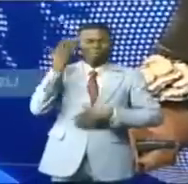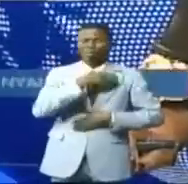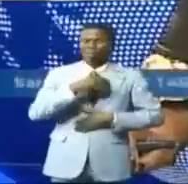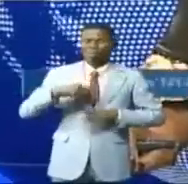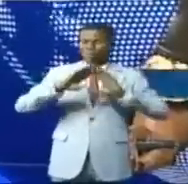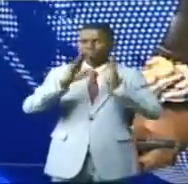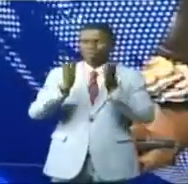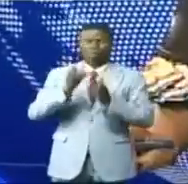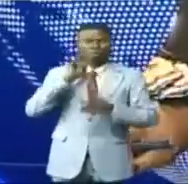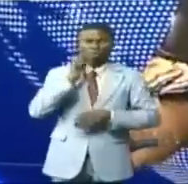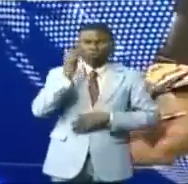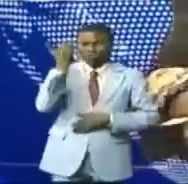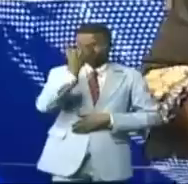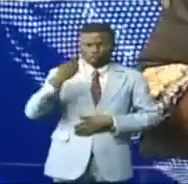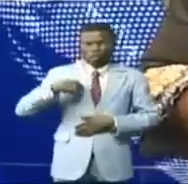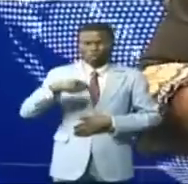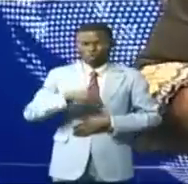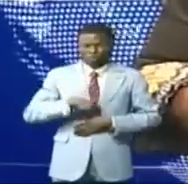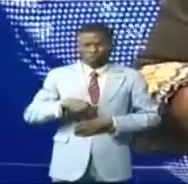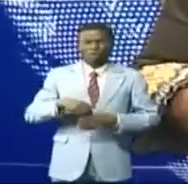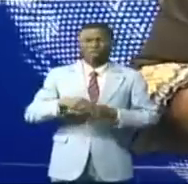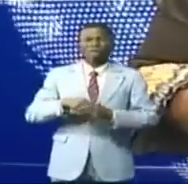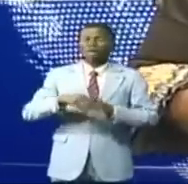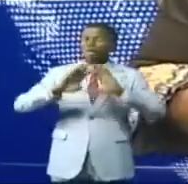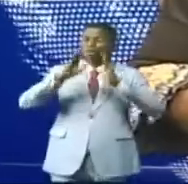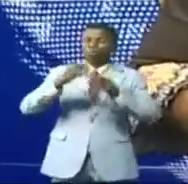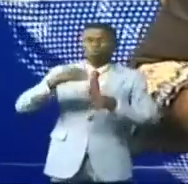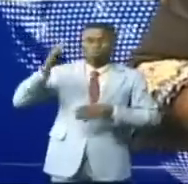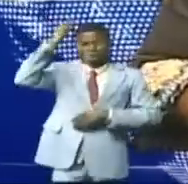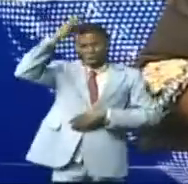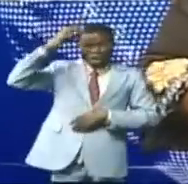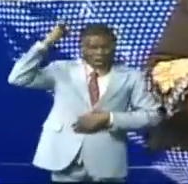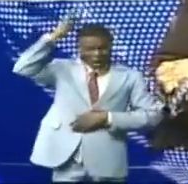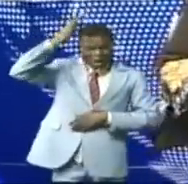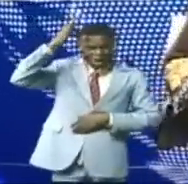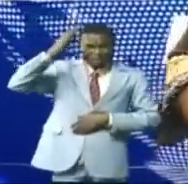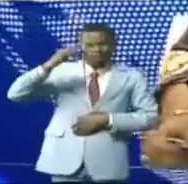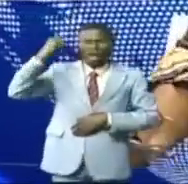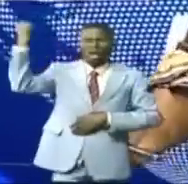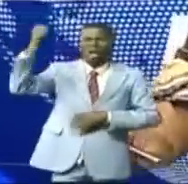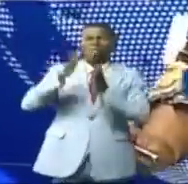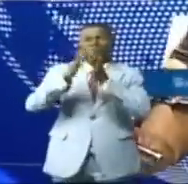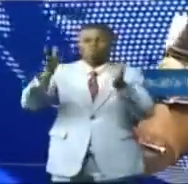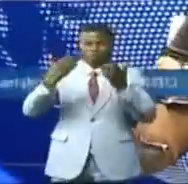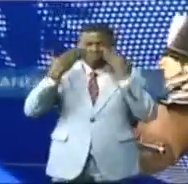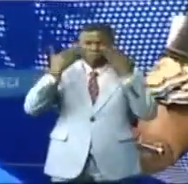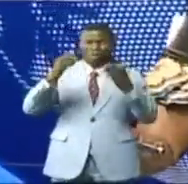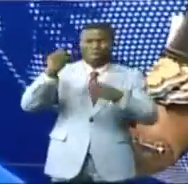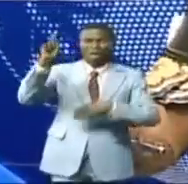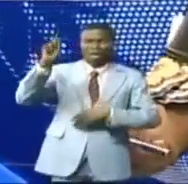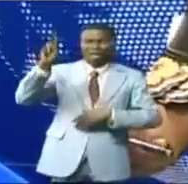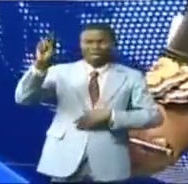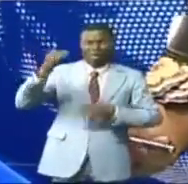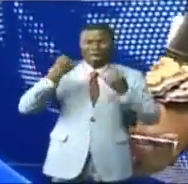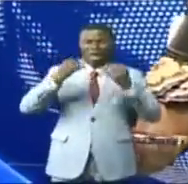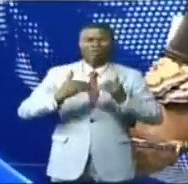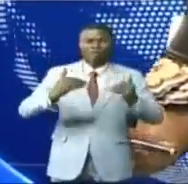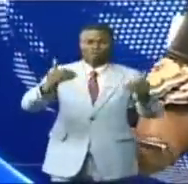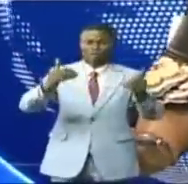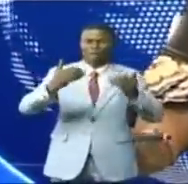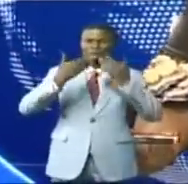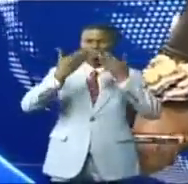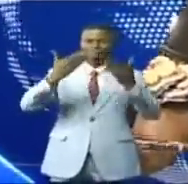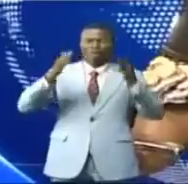votre fidélité. Merci à vous qui nous suivez à Mulhouse en France et partout ailleurs sur satellite. Vous êtes sur la RTNC. L'actualité continue sur nos antennes.